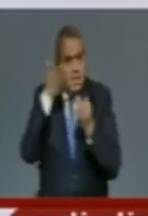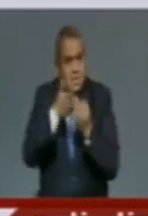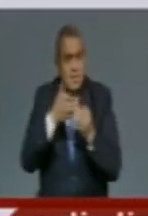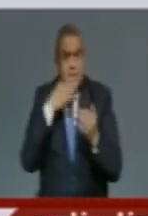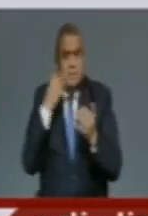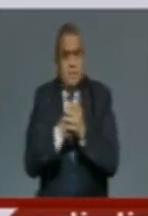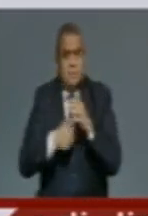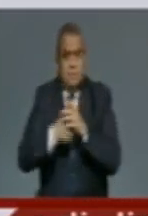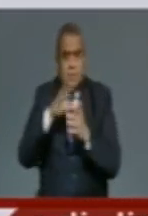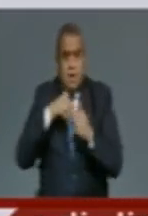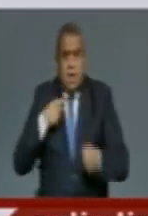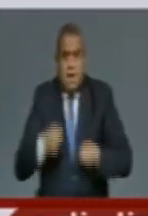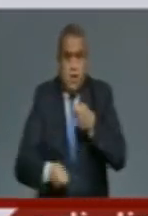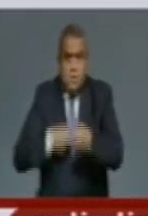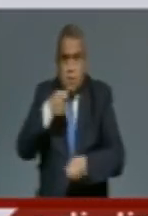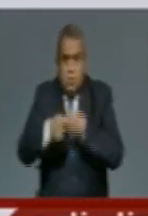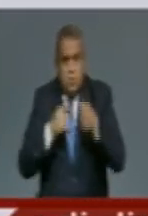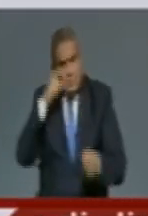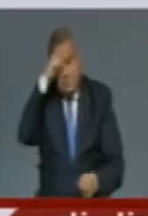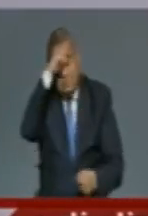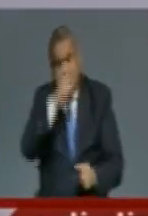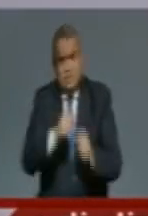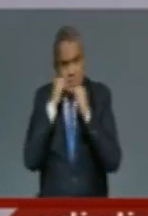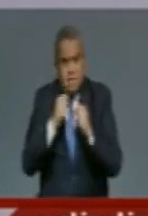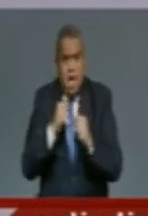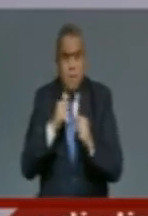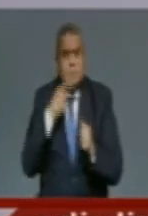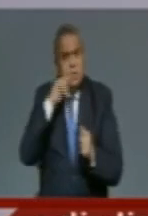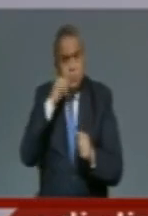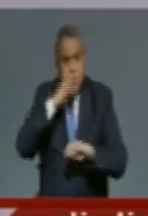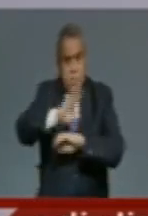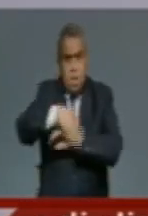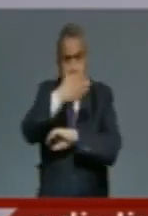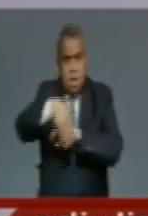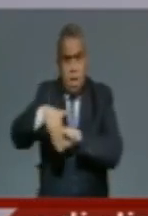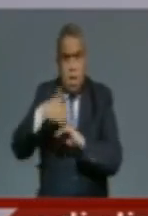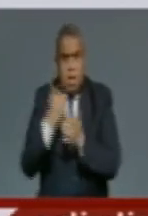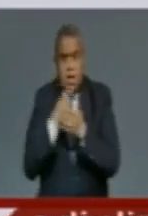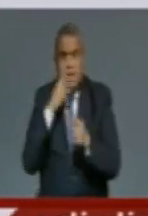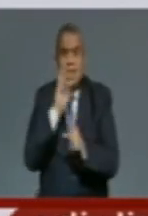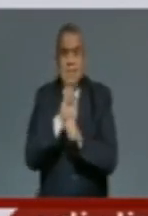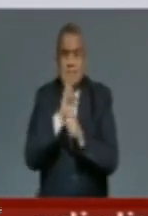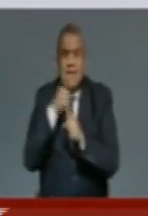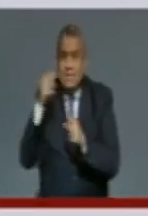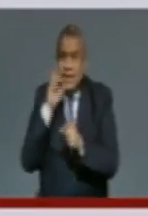أموال ضخمة جدا جدا، واتعملت خطة ديون لتمويل اللي أنا بتكلم فيه